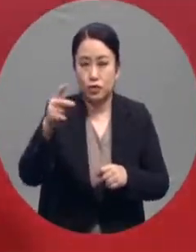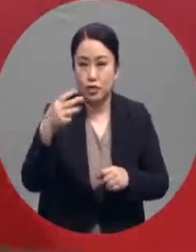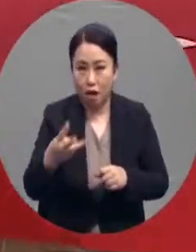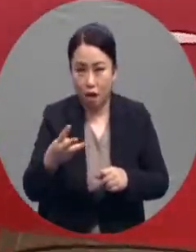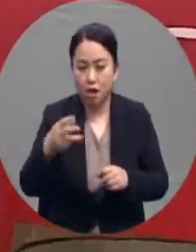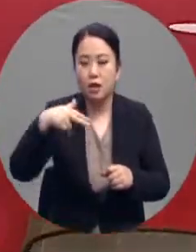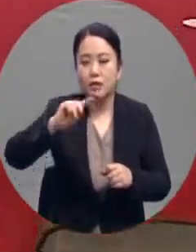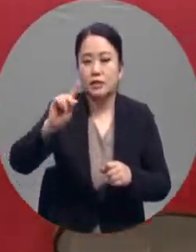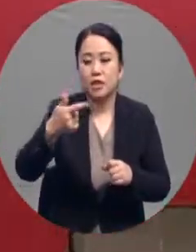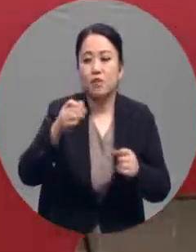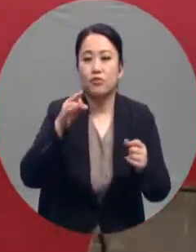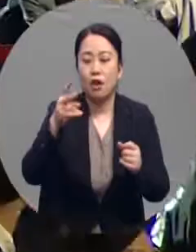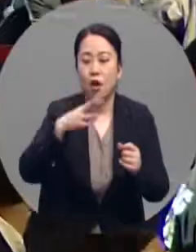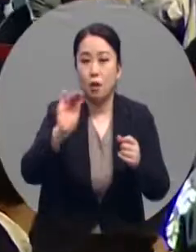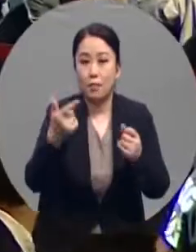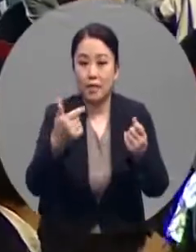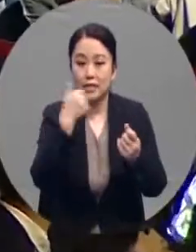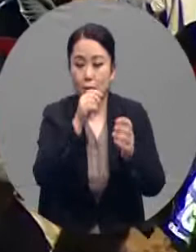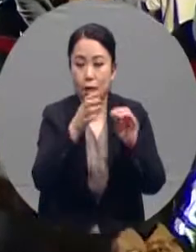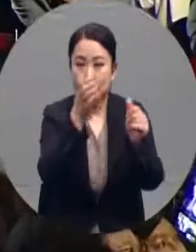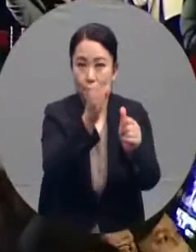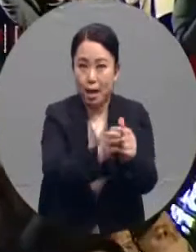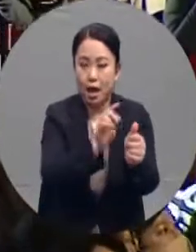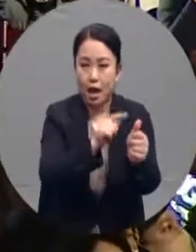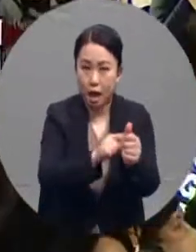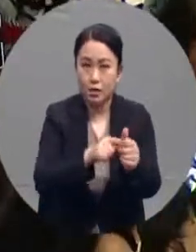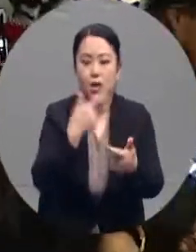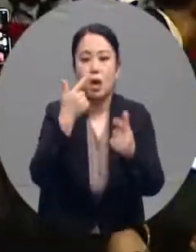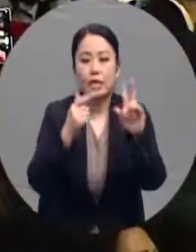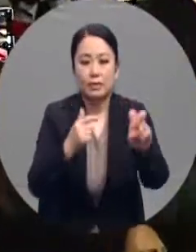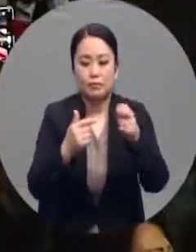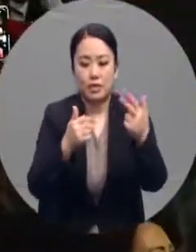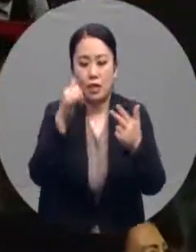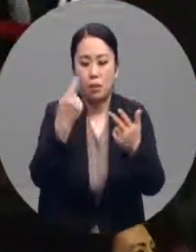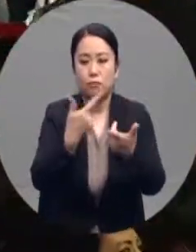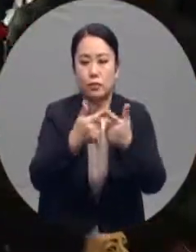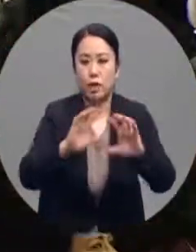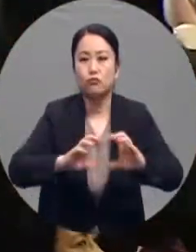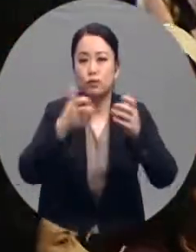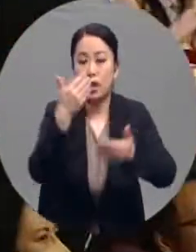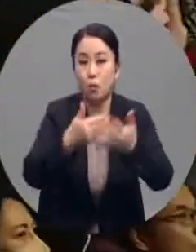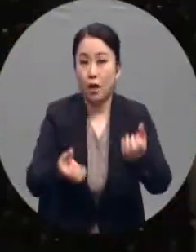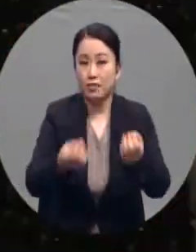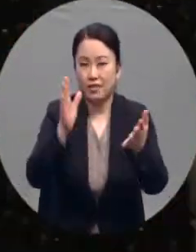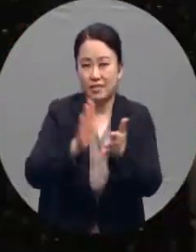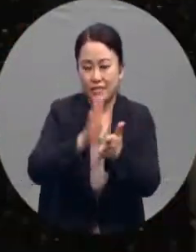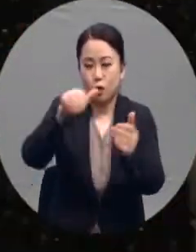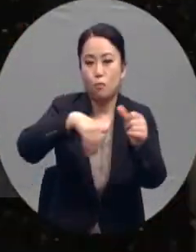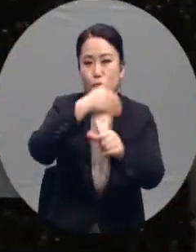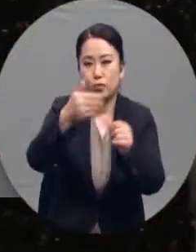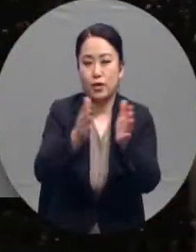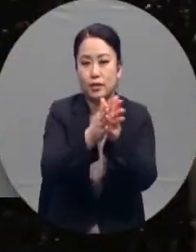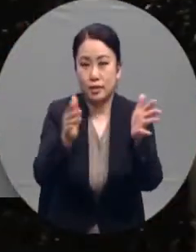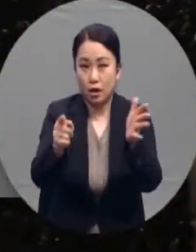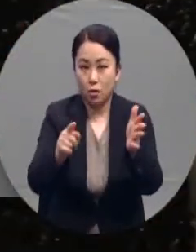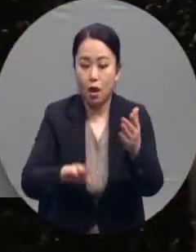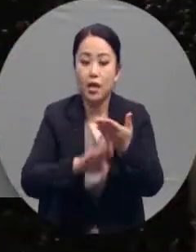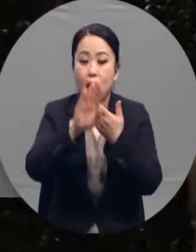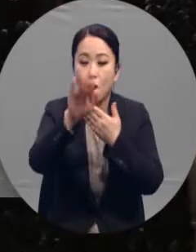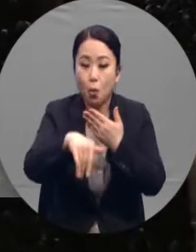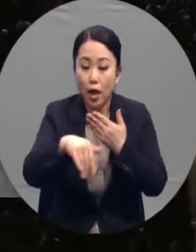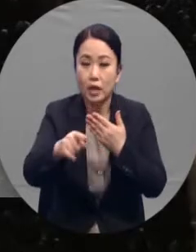연 제27회 부산국제영화제는 뜨거운 열기 속에 진행됐습니다. 부산 영화의 전당 야외극장